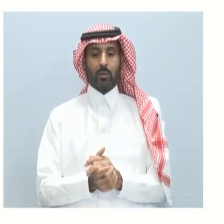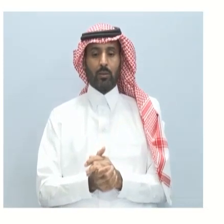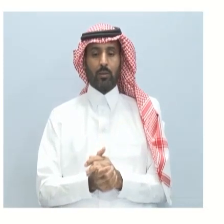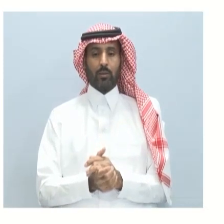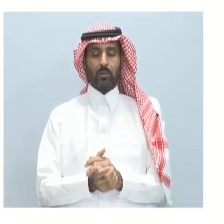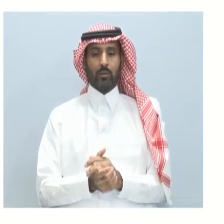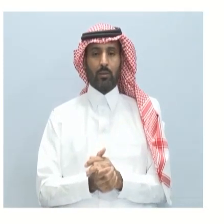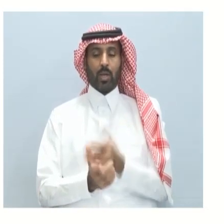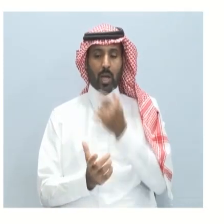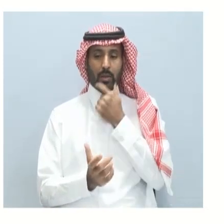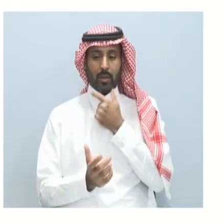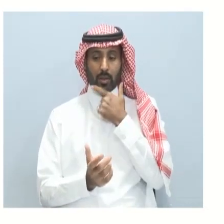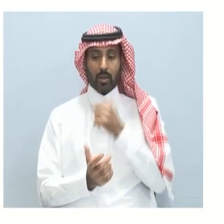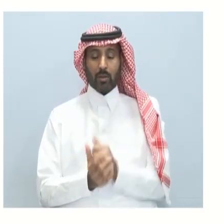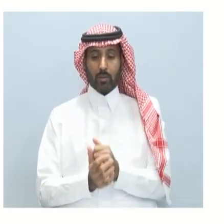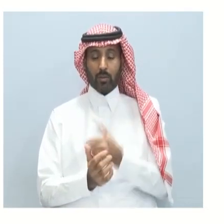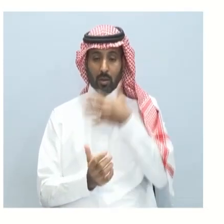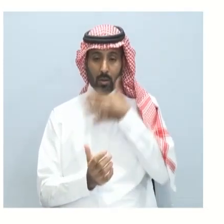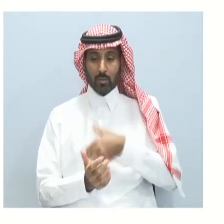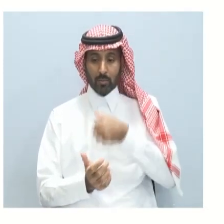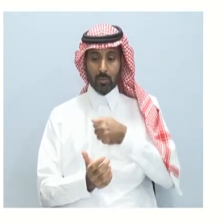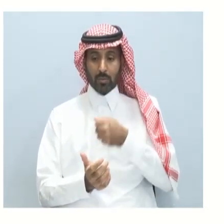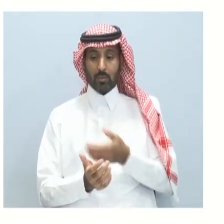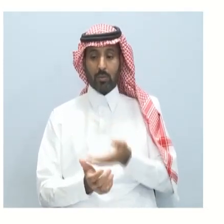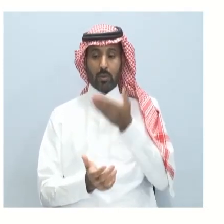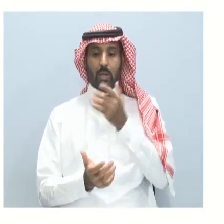lesson with a hadith from Prophet Muhammad صلى الله عليه وسلم.